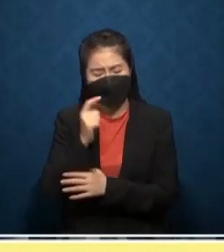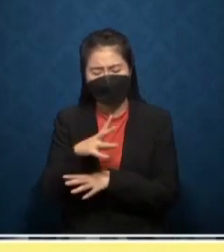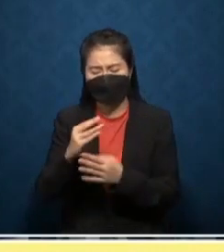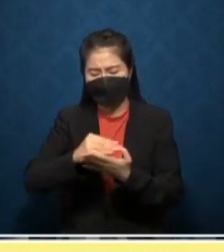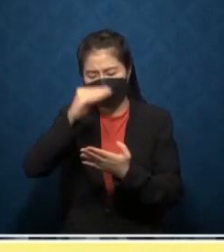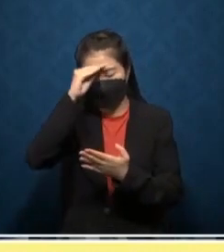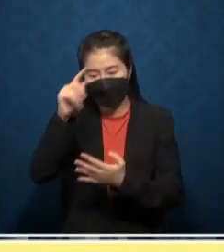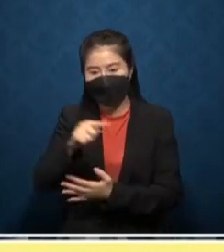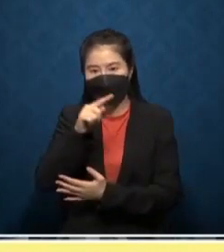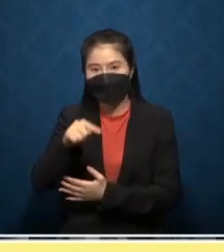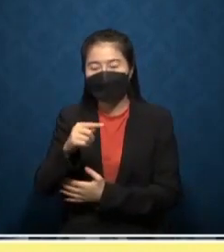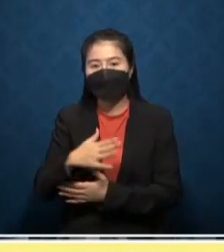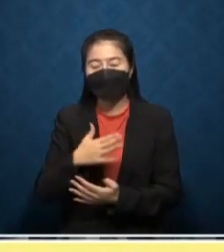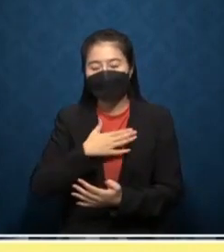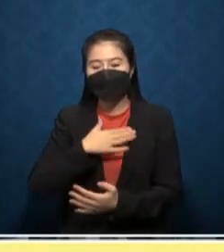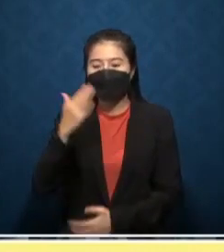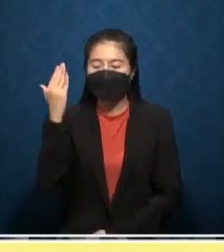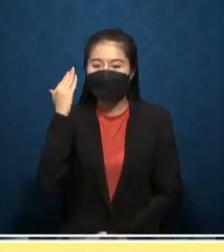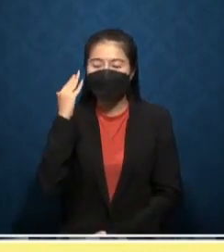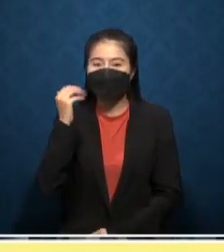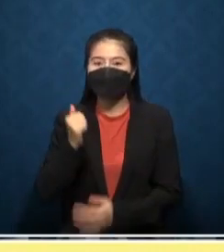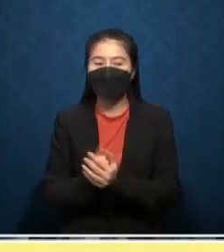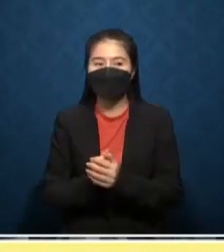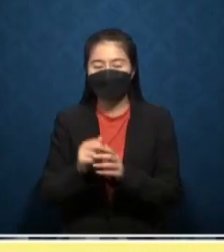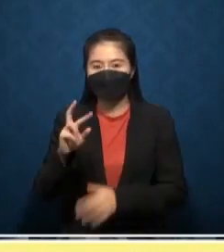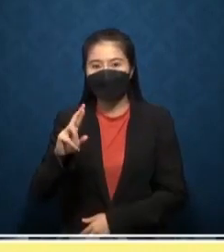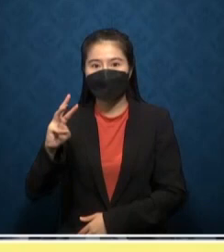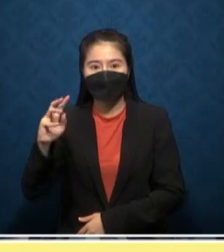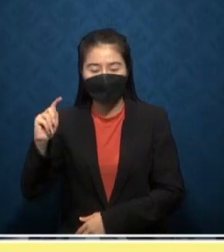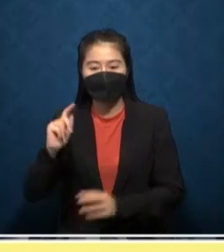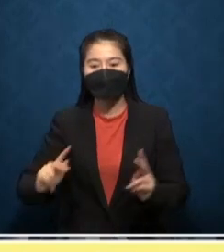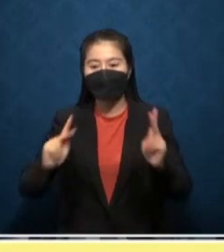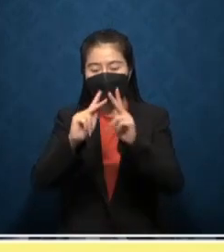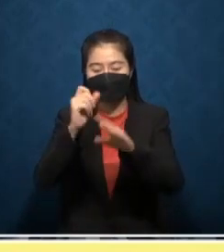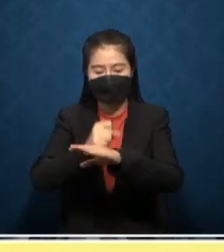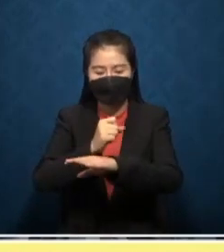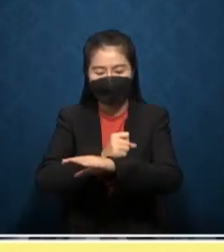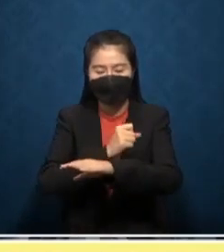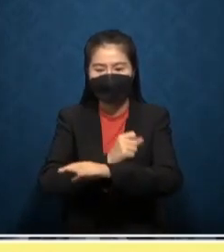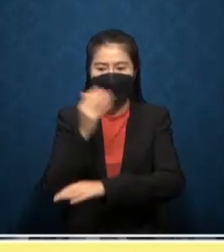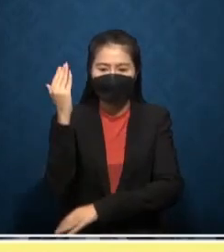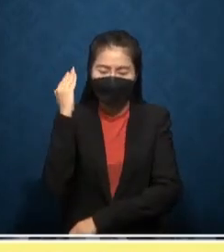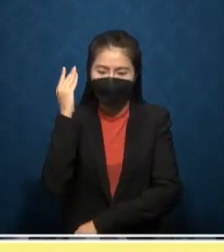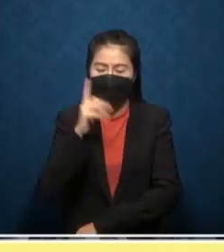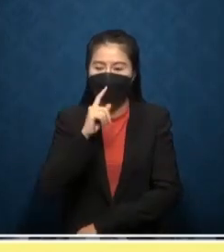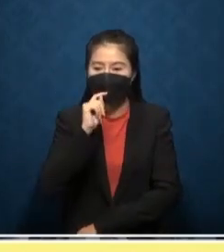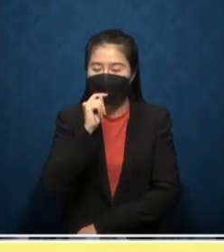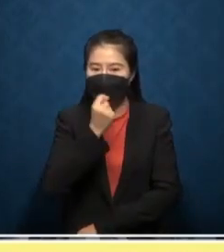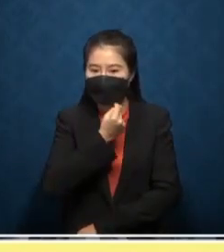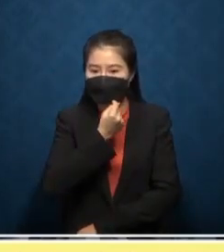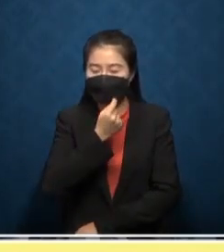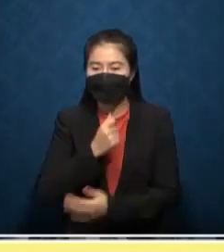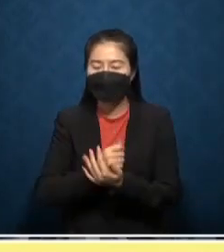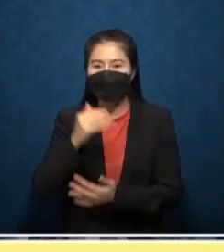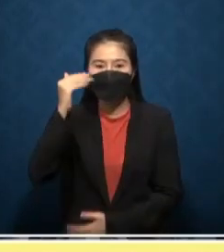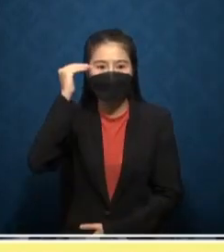บอกว่าผมเคยเปลี่ตรีว่า การก่ across theเวลาเขาไปทำงานใต่างปเทศไปไ้หวัน ไปเขาห